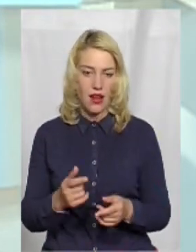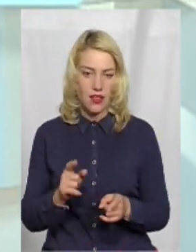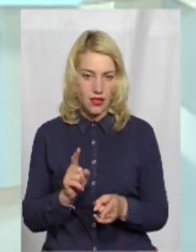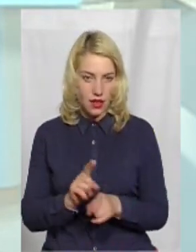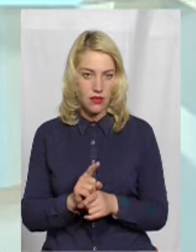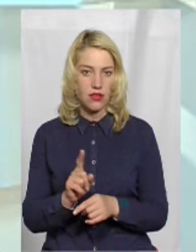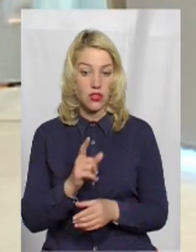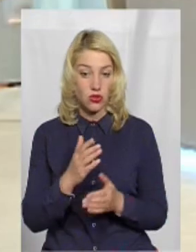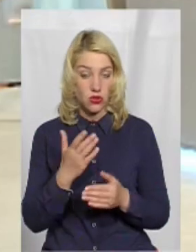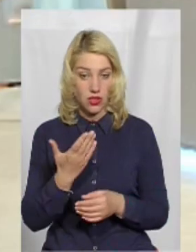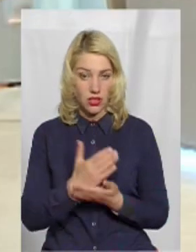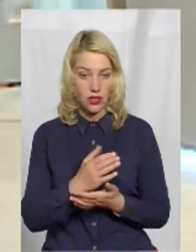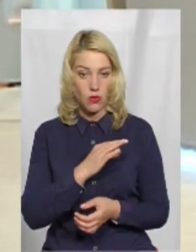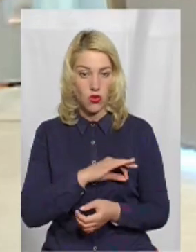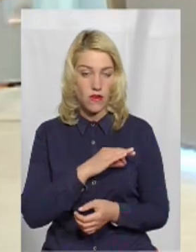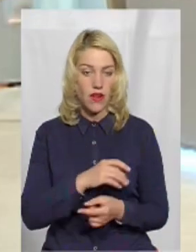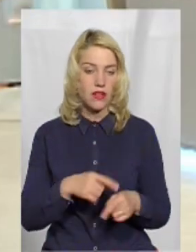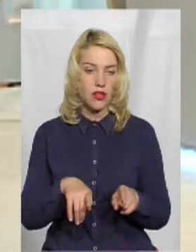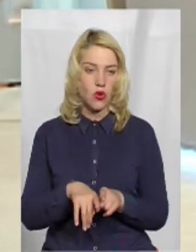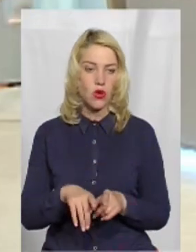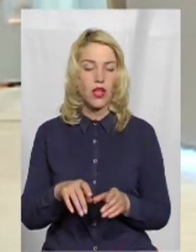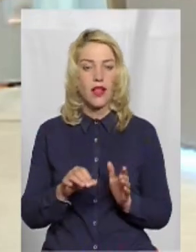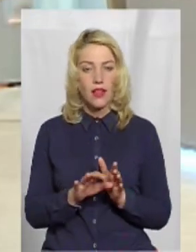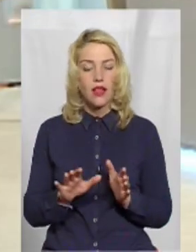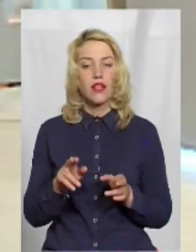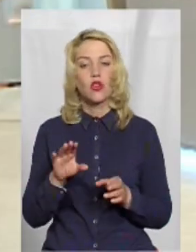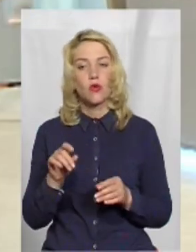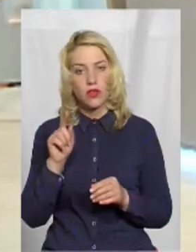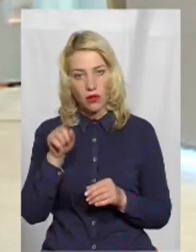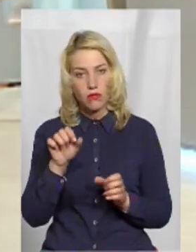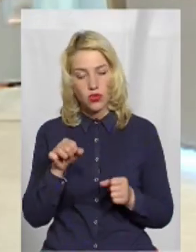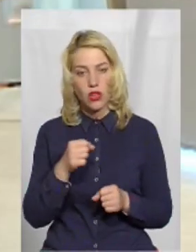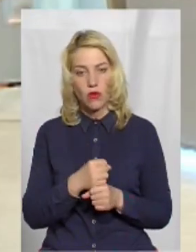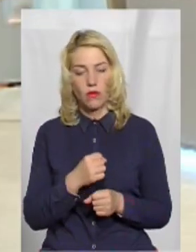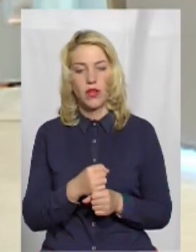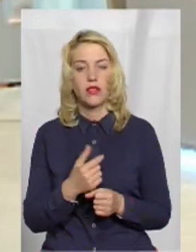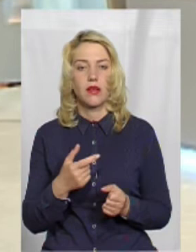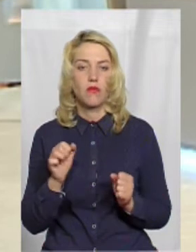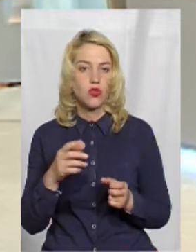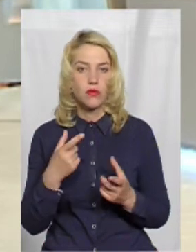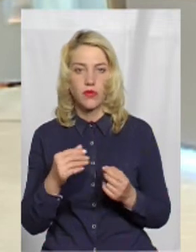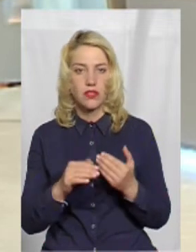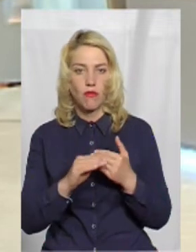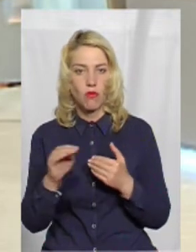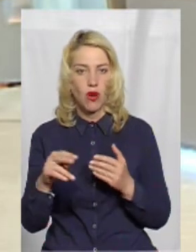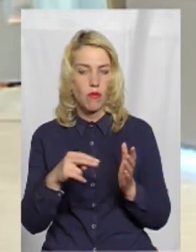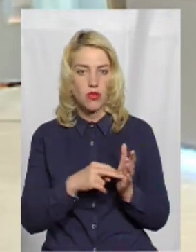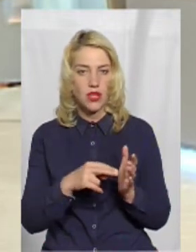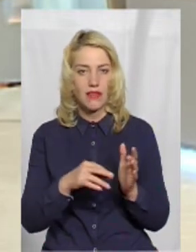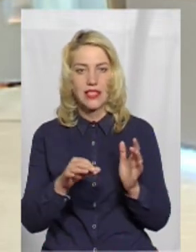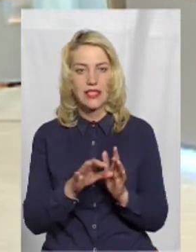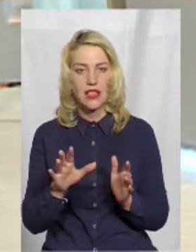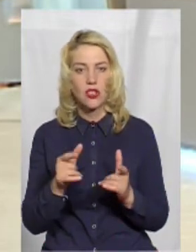якщо там є споживання цієї енергії, то там його можна робити. Бо, ну, ми можемо десь там в полі поставити станцію, але куди ми